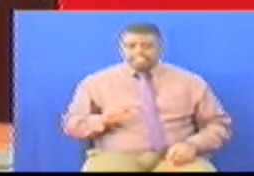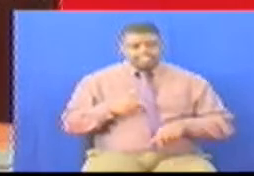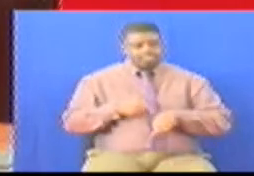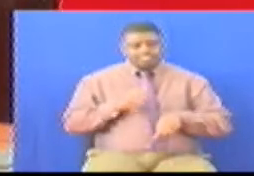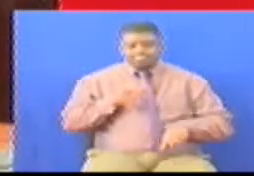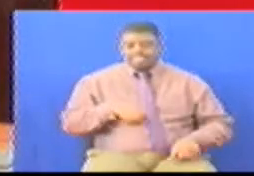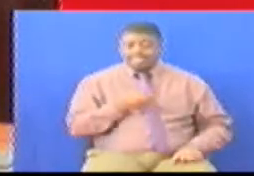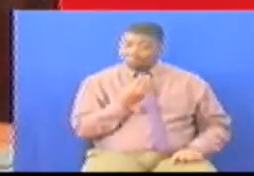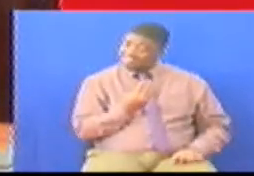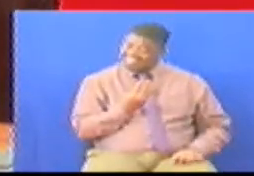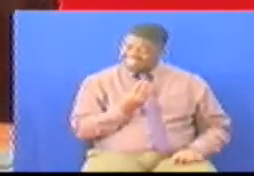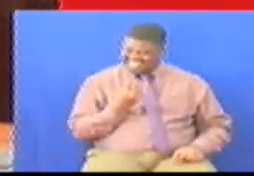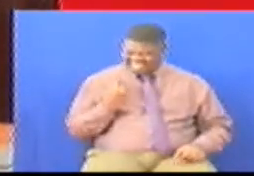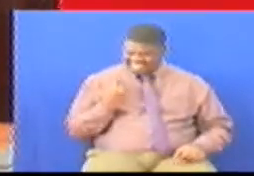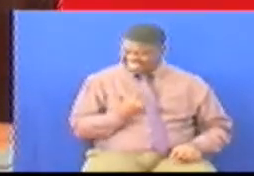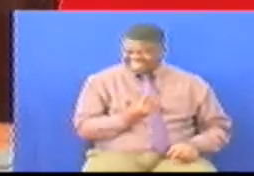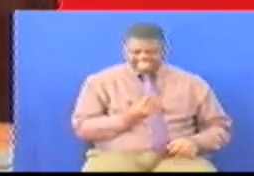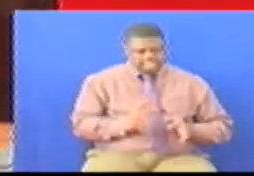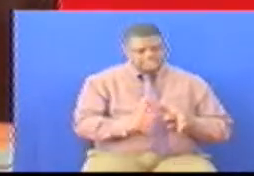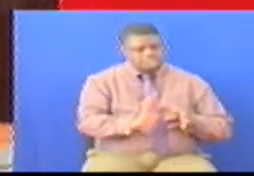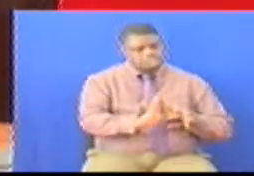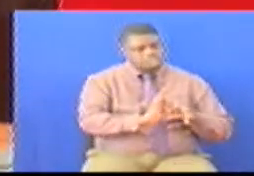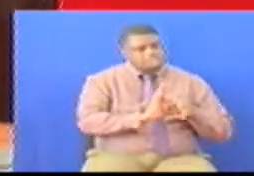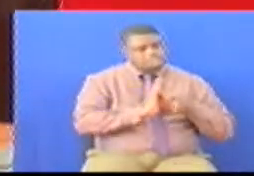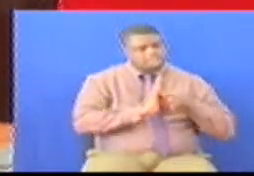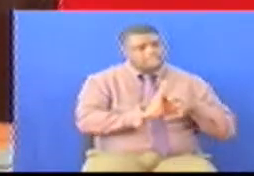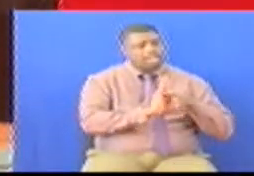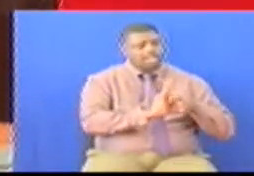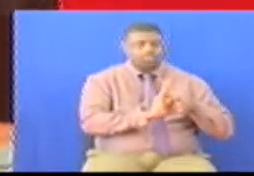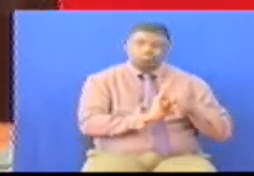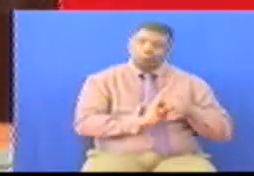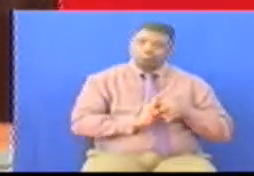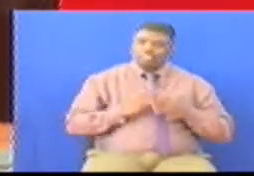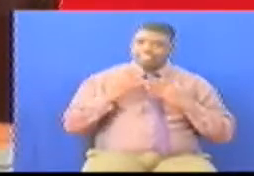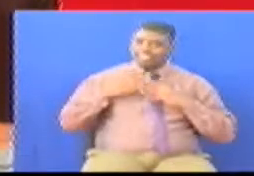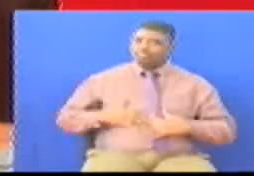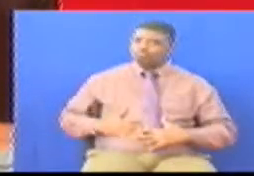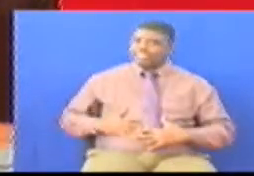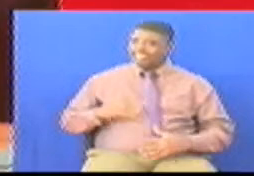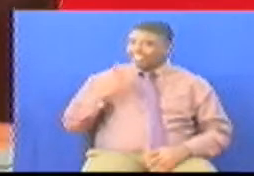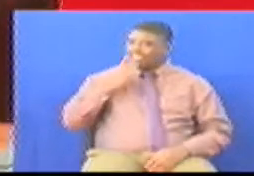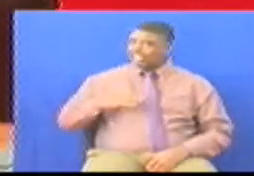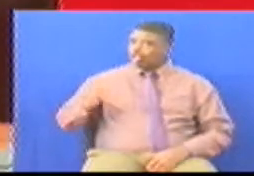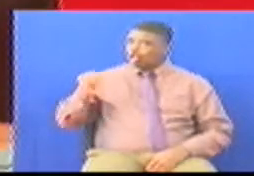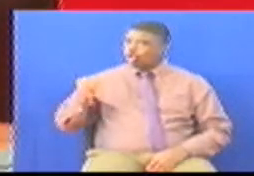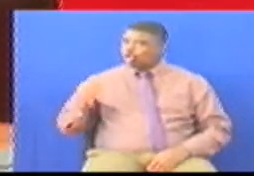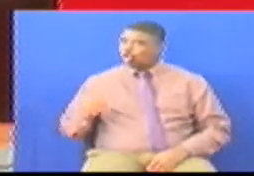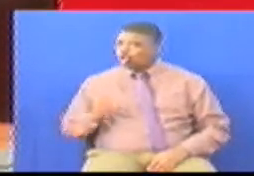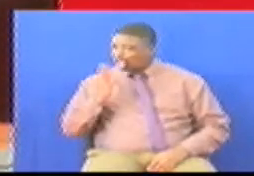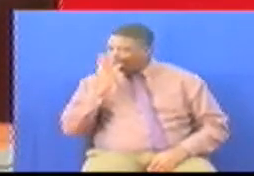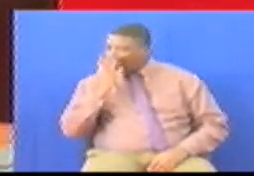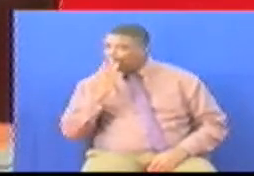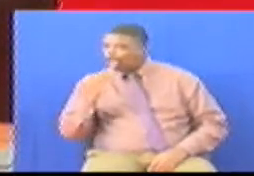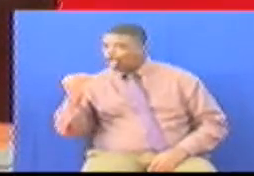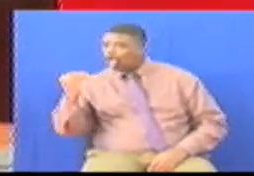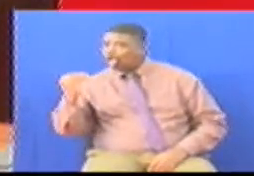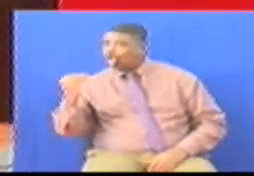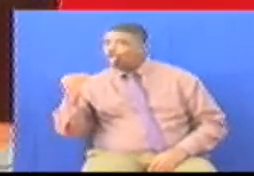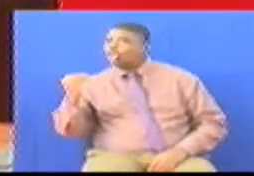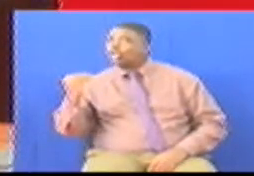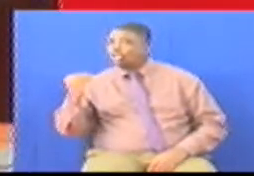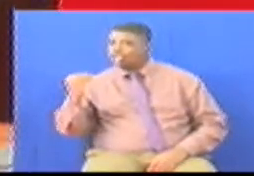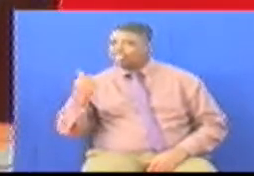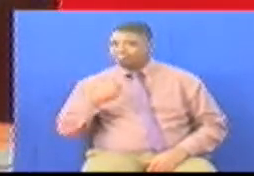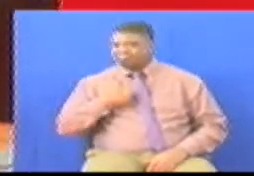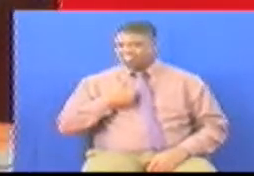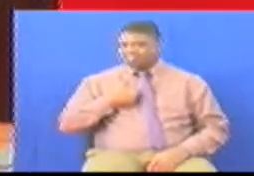hii wamekuwa wakinipa ushirikiano wa hali na mali, wa kimwili na kiroho. Niseme tu kwamba mheshimiwa Spika,